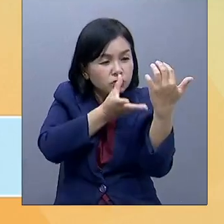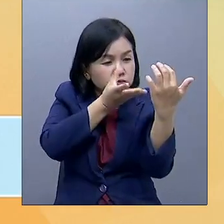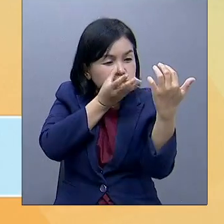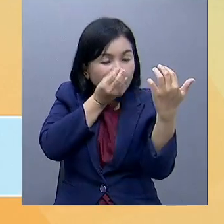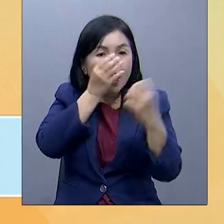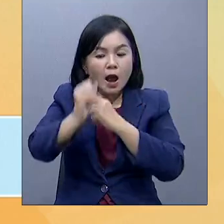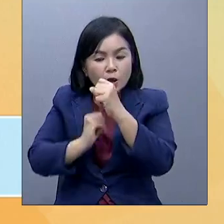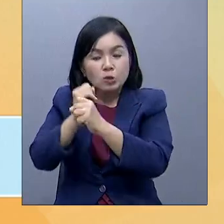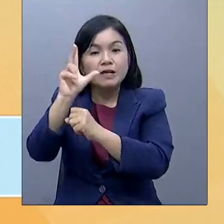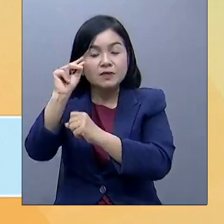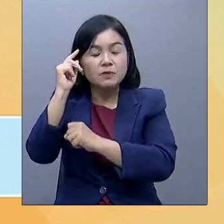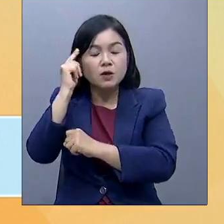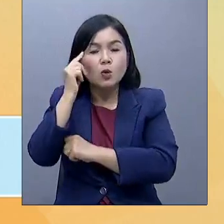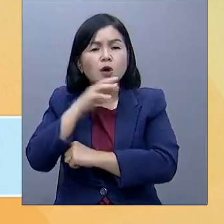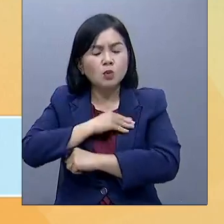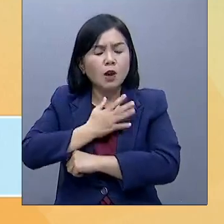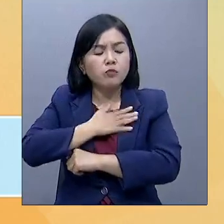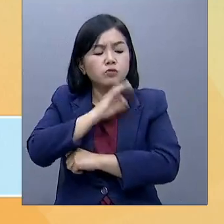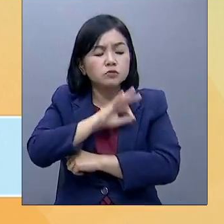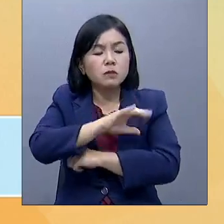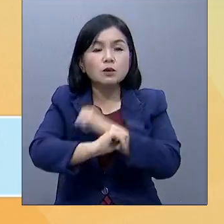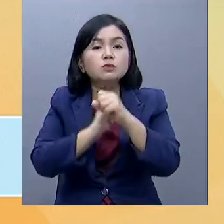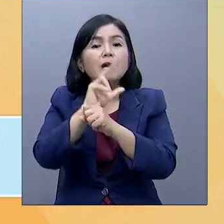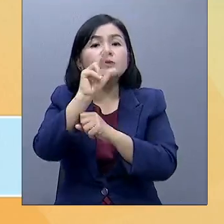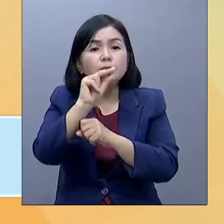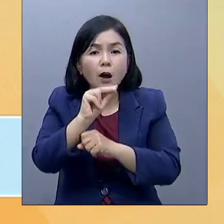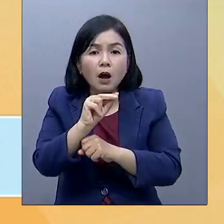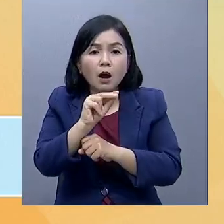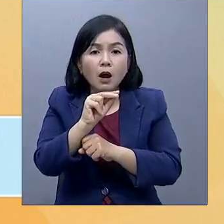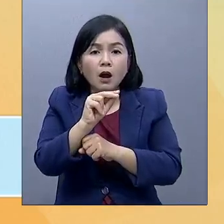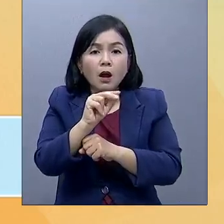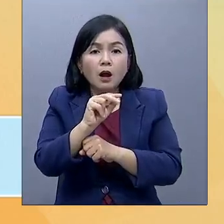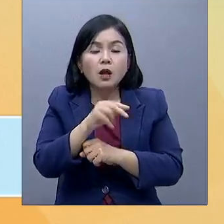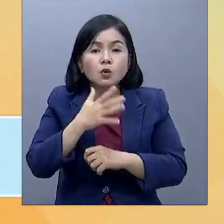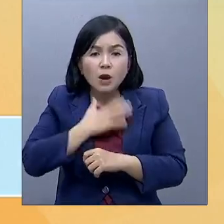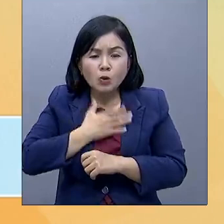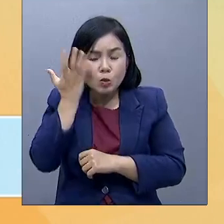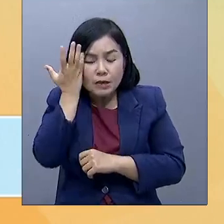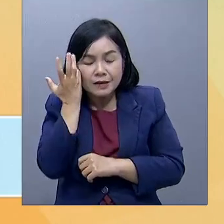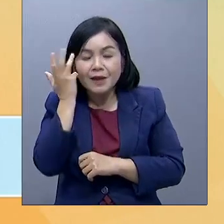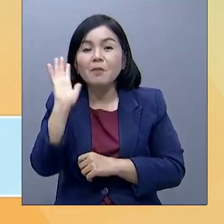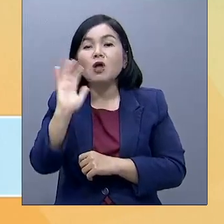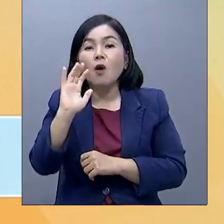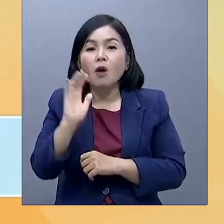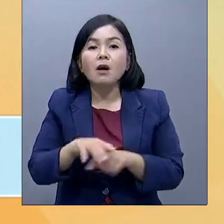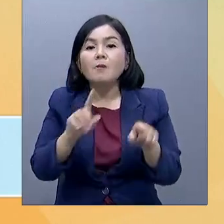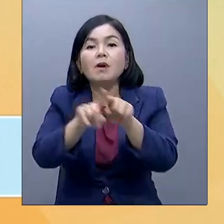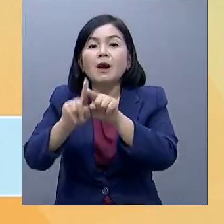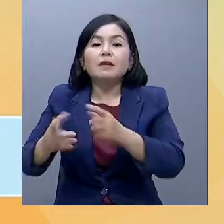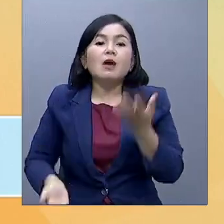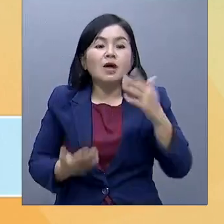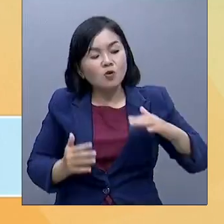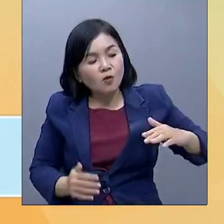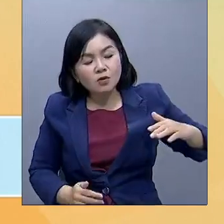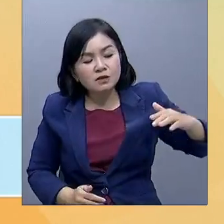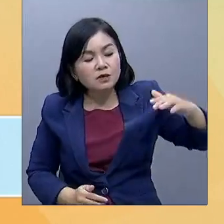30ซึ่งจริงๆส่วนตัวสำหรับผมรู้สึกว่า30มันไม่ใช่วัยที่เราจำเป็นจะต้องเครียดขนาดนั้นมันก็เป็นในทุกๆช่วงวัยใน